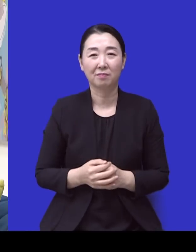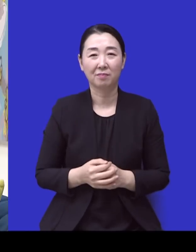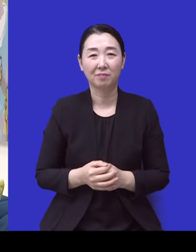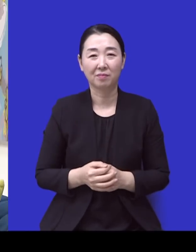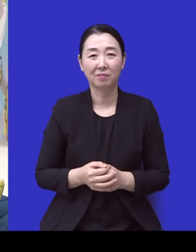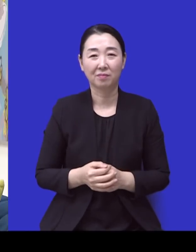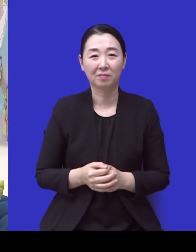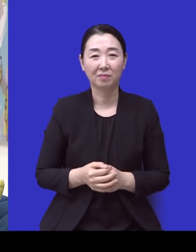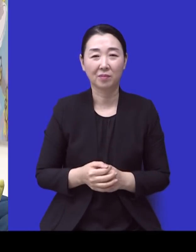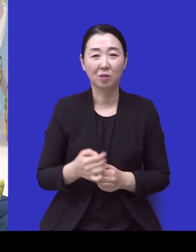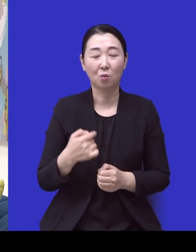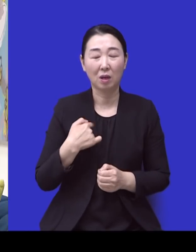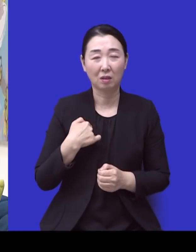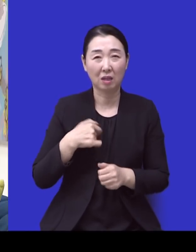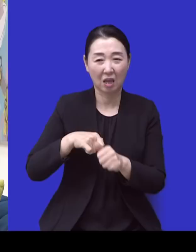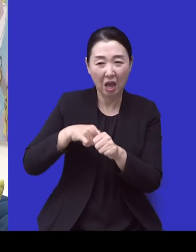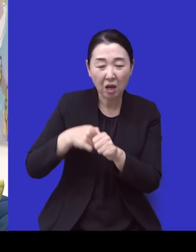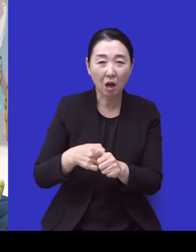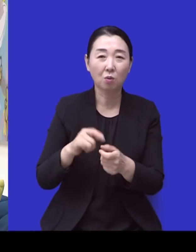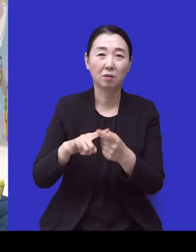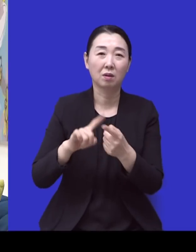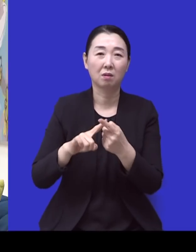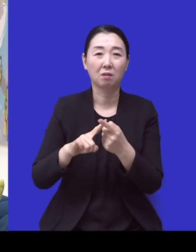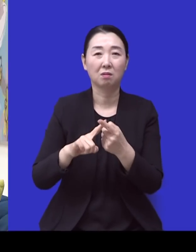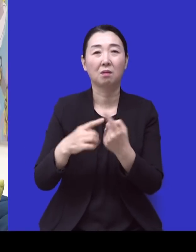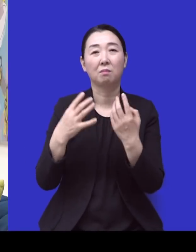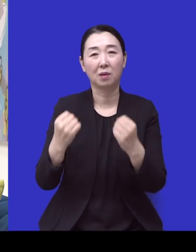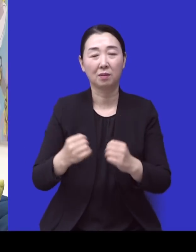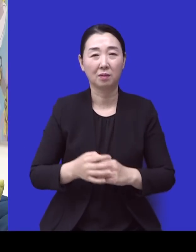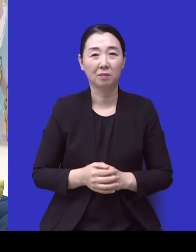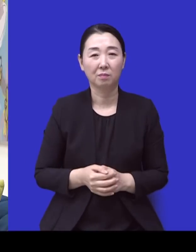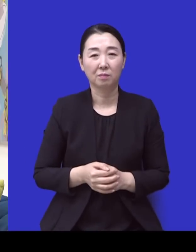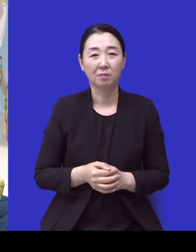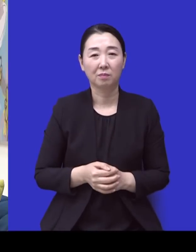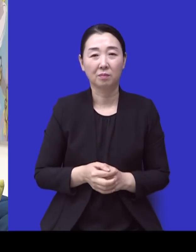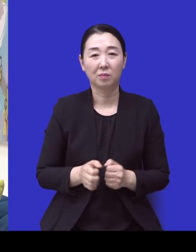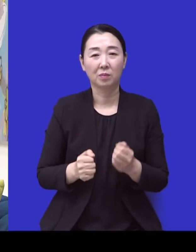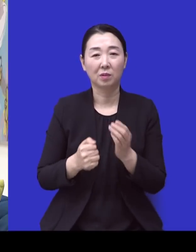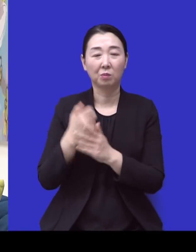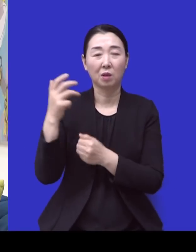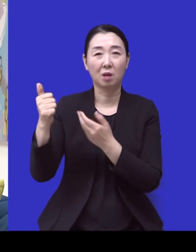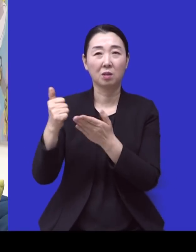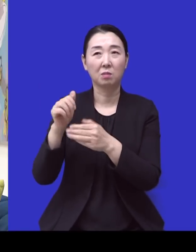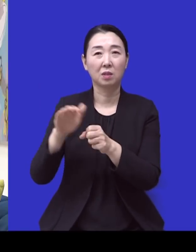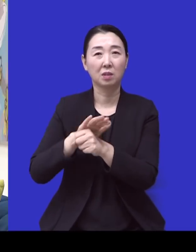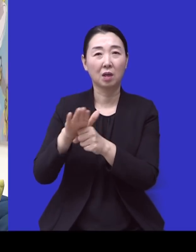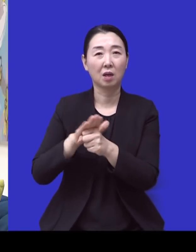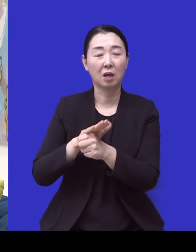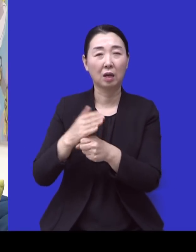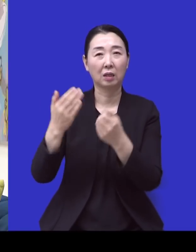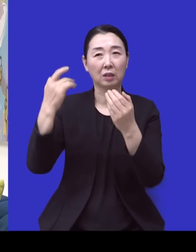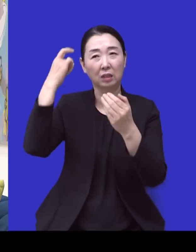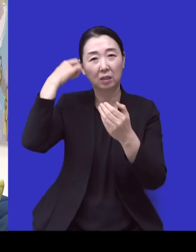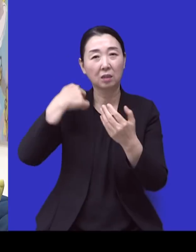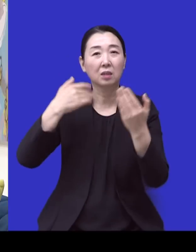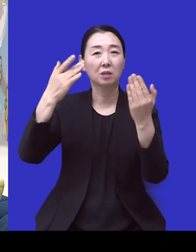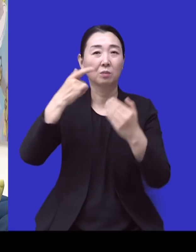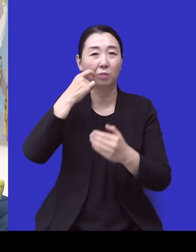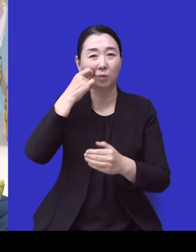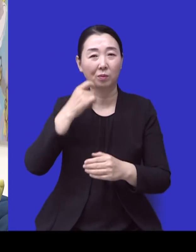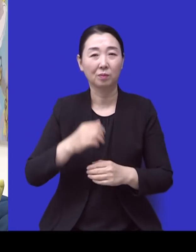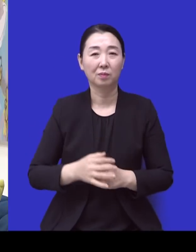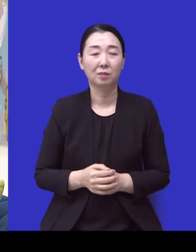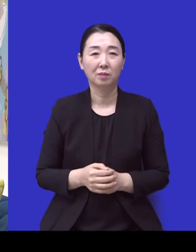이제 저한테는 약간 강요적인 부분들이 참 많았었거든요. 그래서 하나님의 사랑 같은 거를 느끼기가 되게 어려웠었던 것